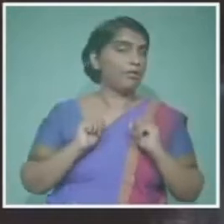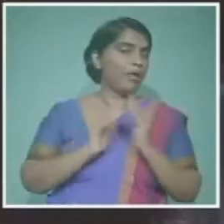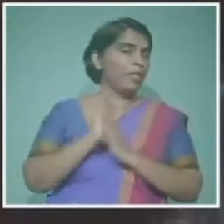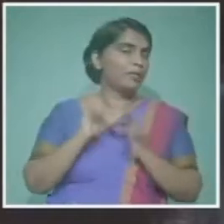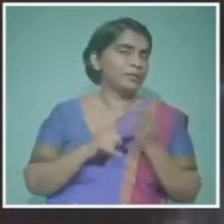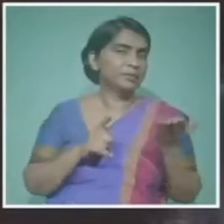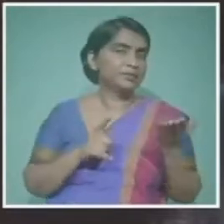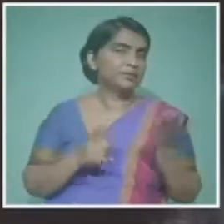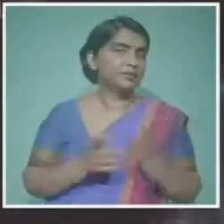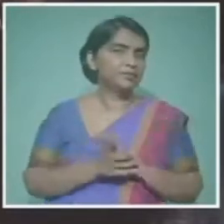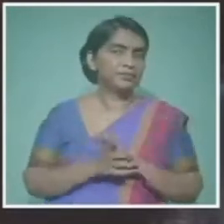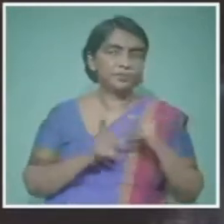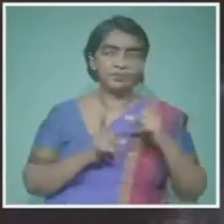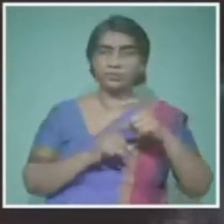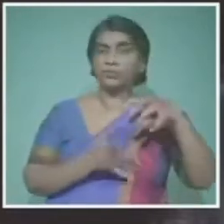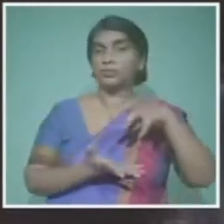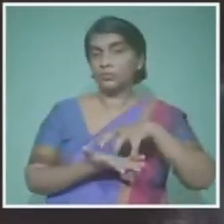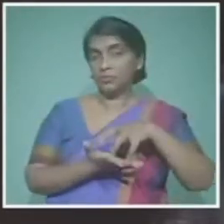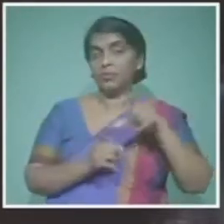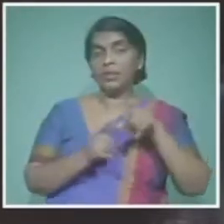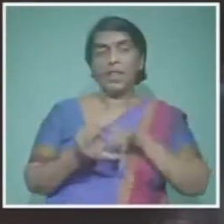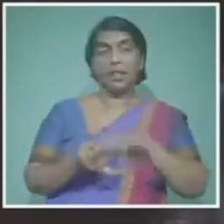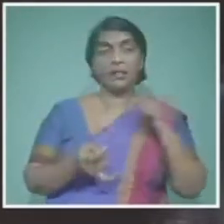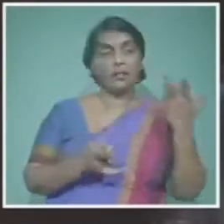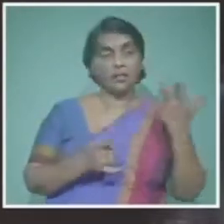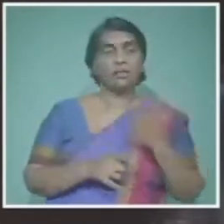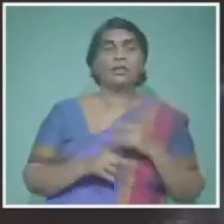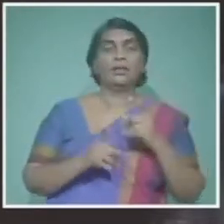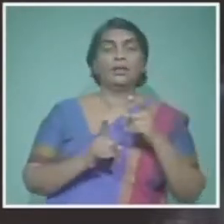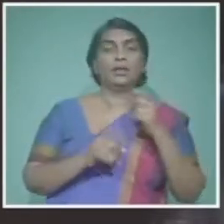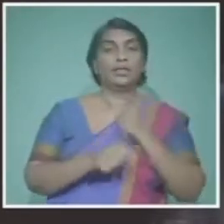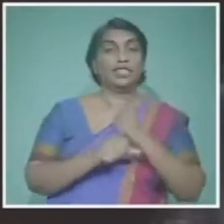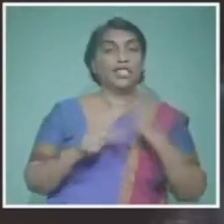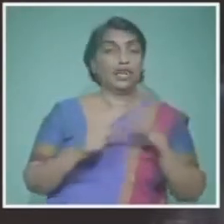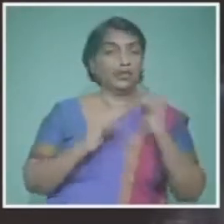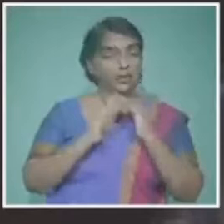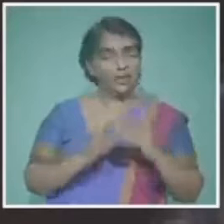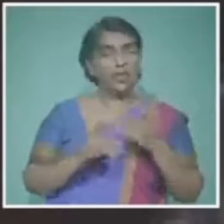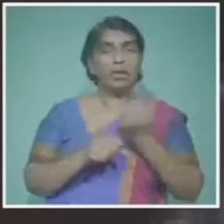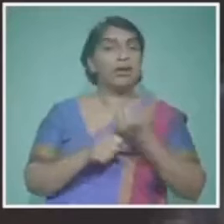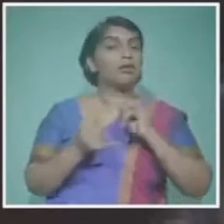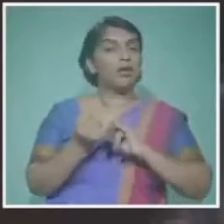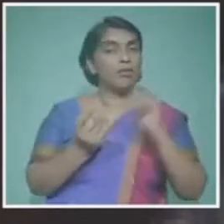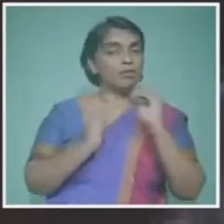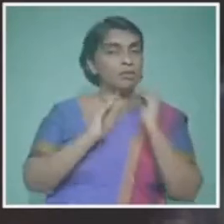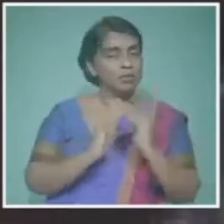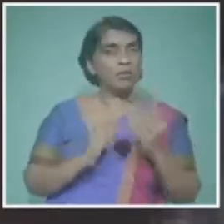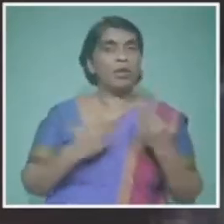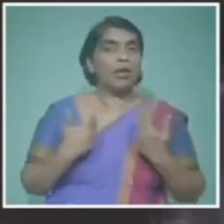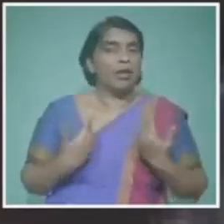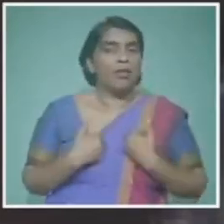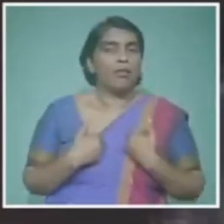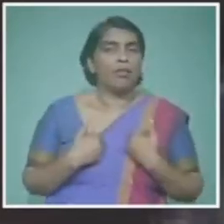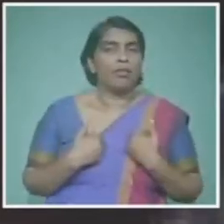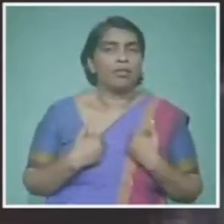ඇමතුමා විසිලින් කාර්යාලය තියෙනවා යටතේ පාලේ කාර්යාලය තියෙනවා ග්‍රාමසේ කාර්යාලය තියෙනවා දැන් බලන්න අපිට වෙලා